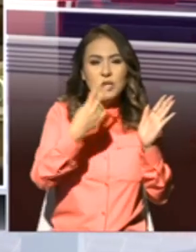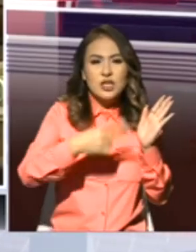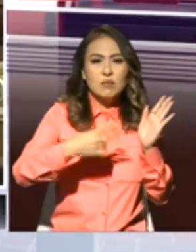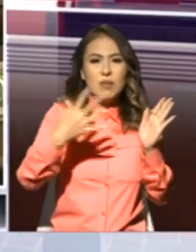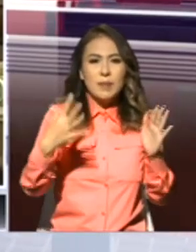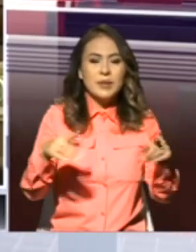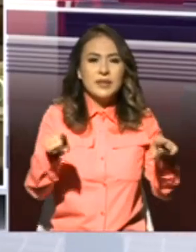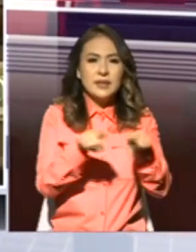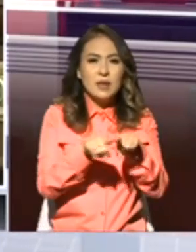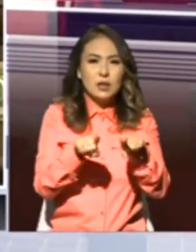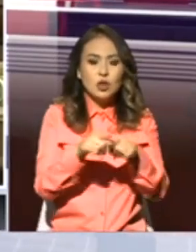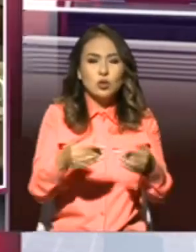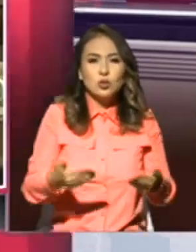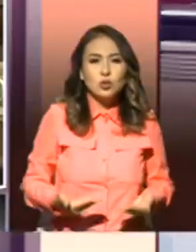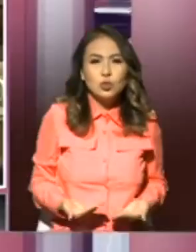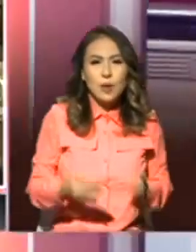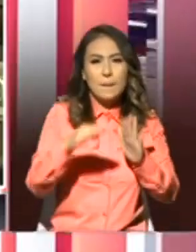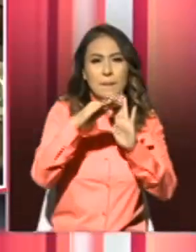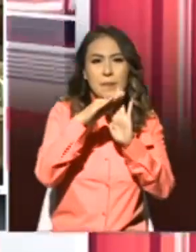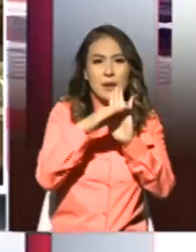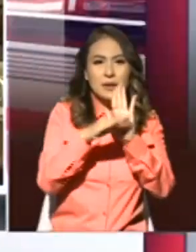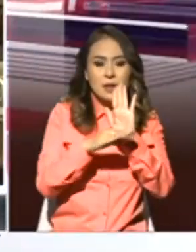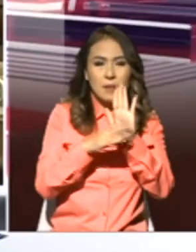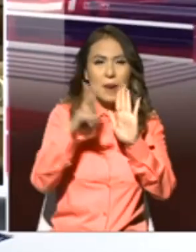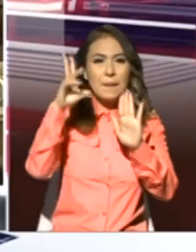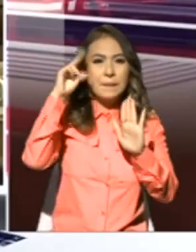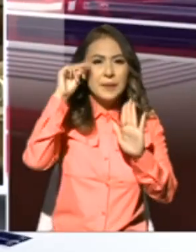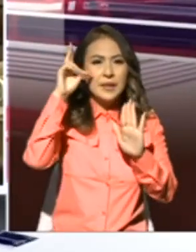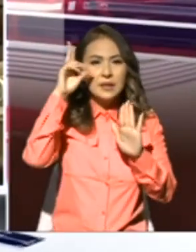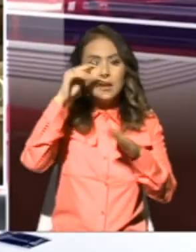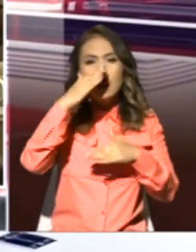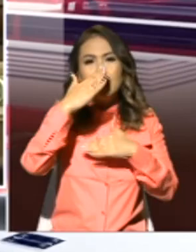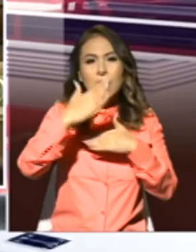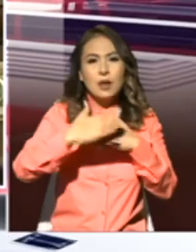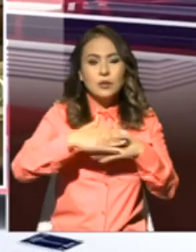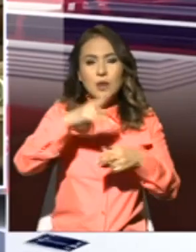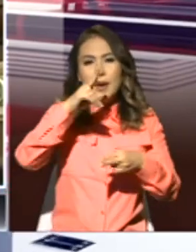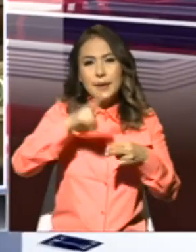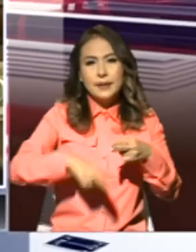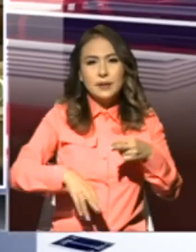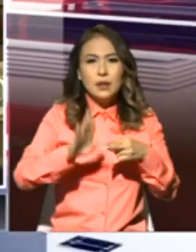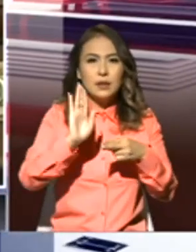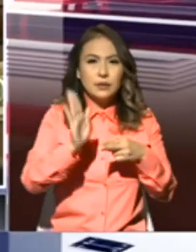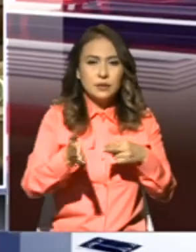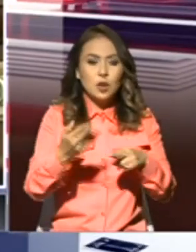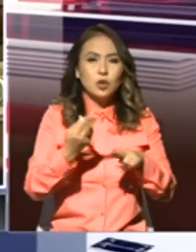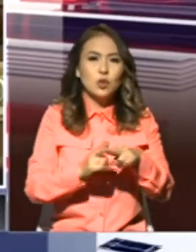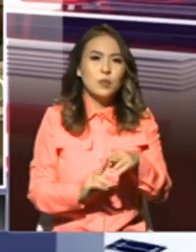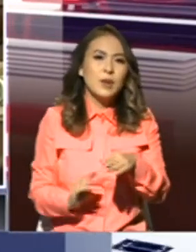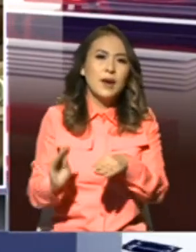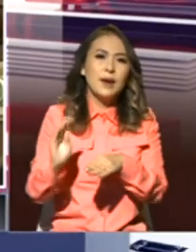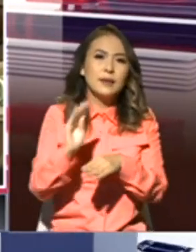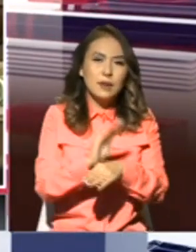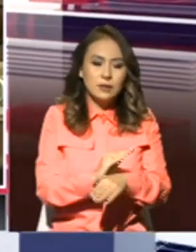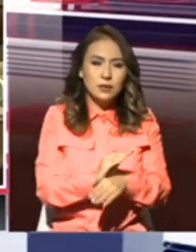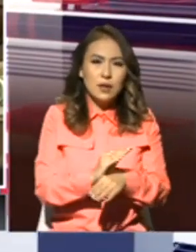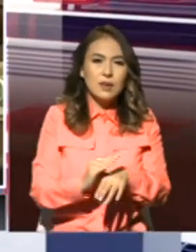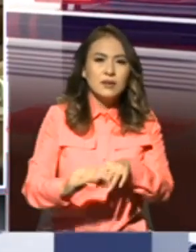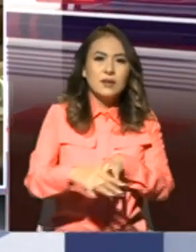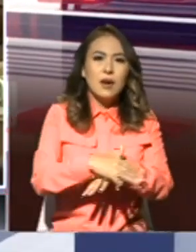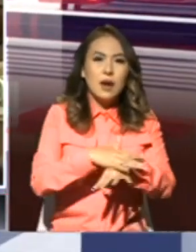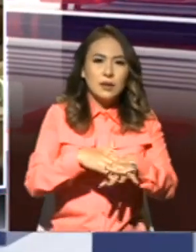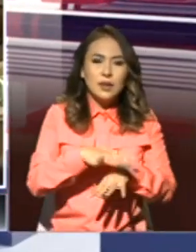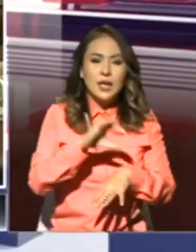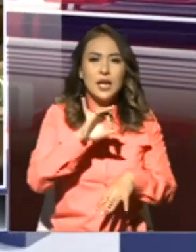сияқты тұрғын үй бағдарламаларының мерзімі таяу арада аяқталады. Сонымен қатар нарықтық